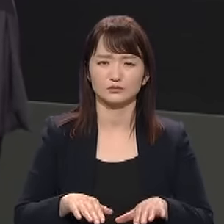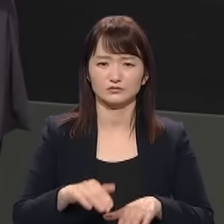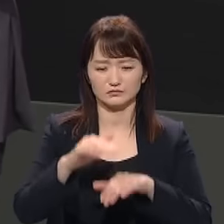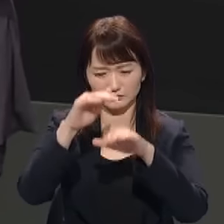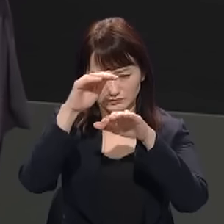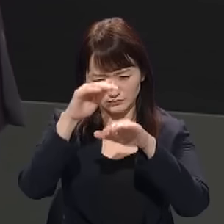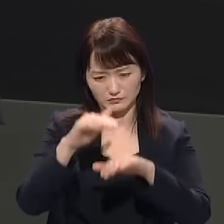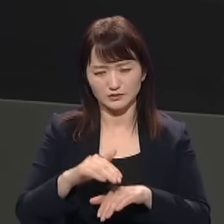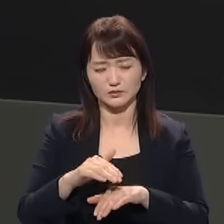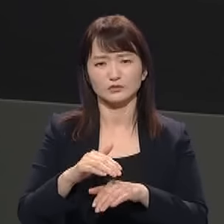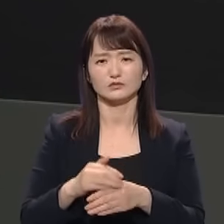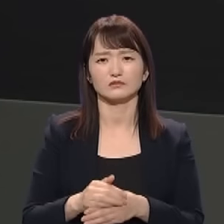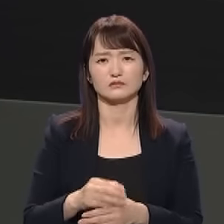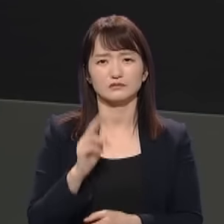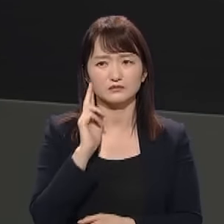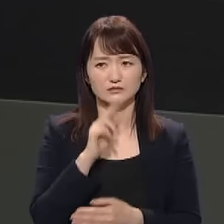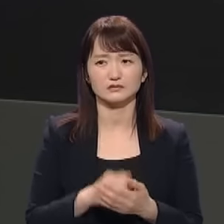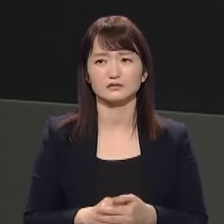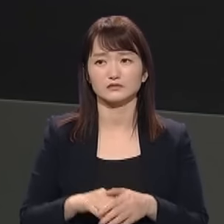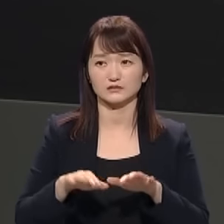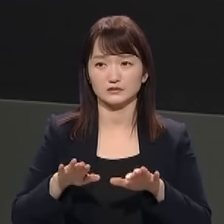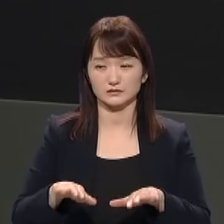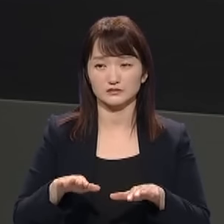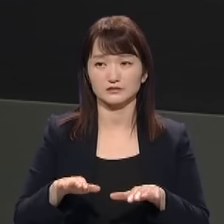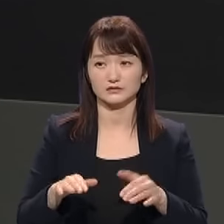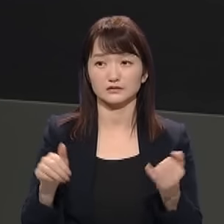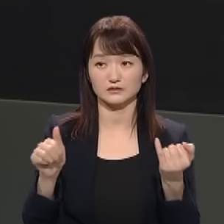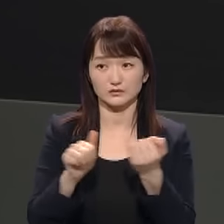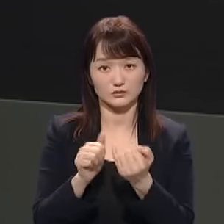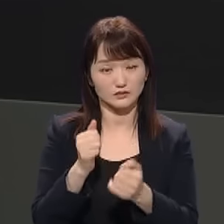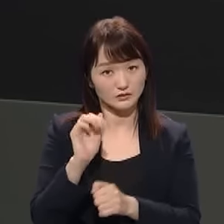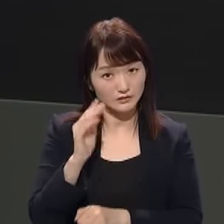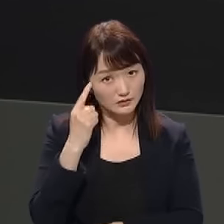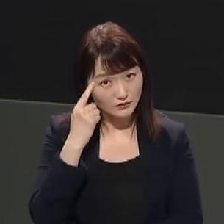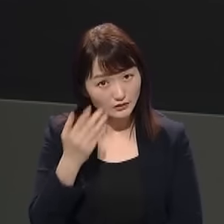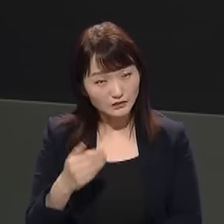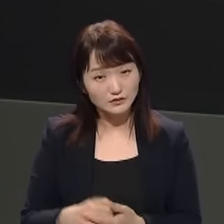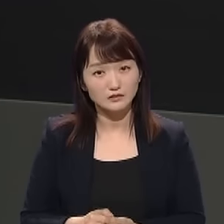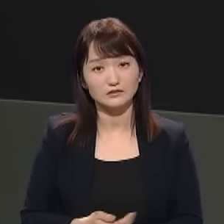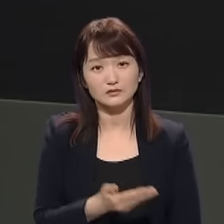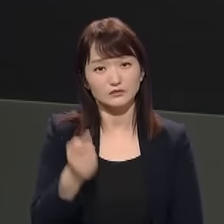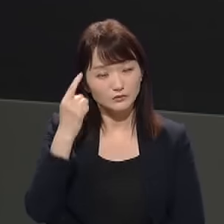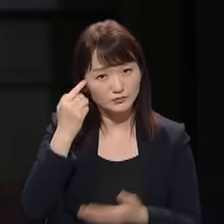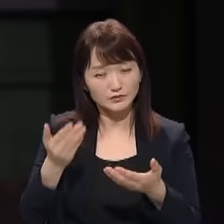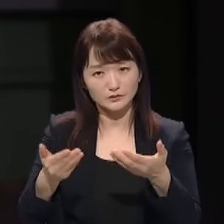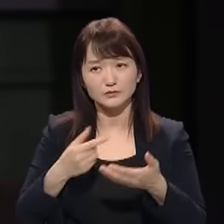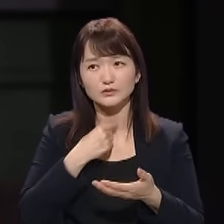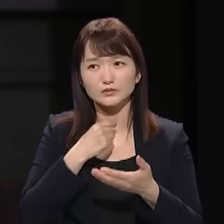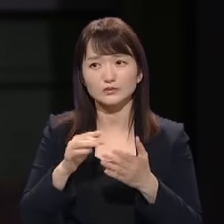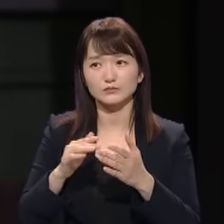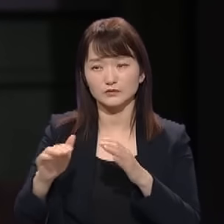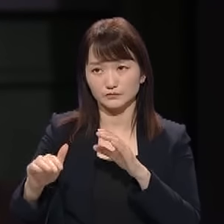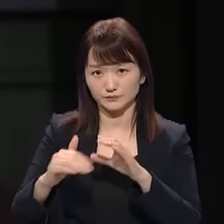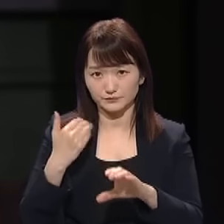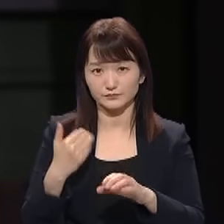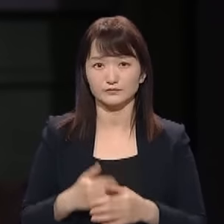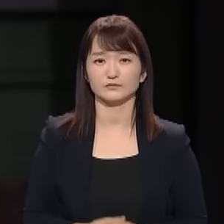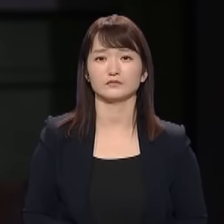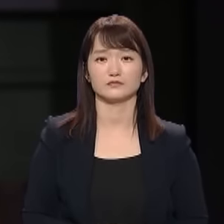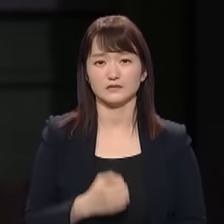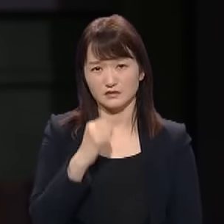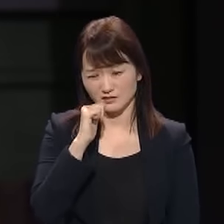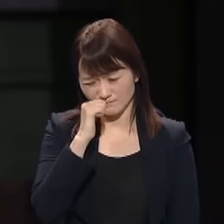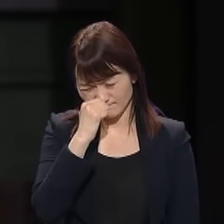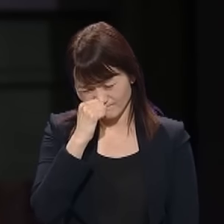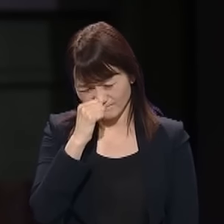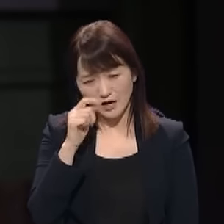결혼해야 할까요? 자, 집단 지성의 판단을 받아보고 싶으시다면서 메일을 주셨어요. 네, 막무가내 염치 없는 예비 시부모님